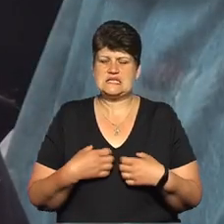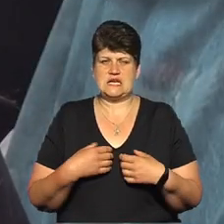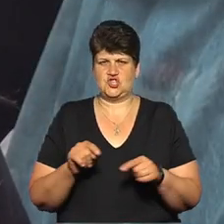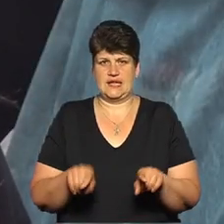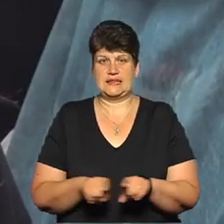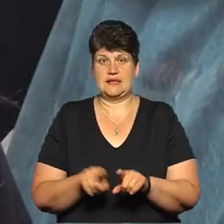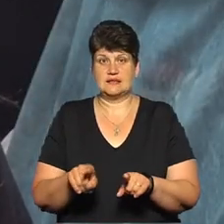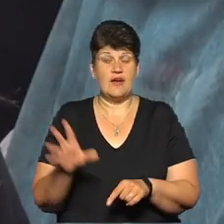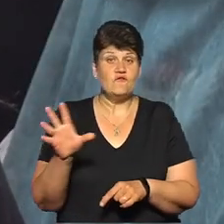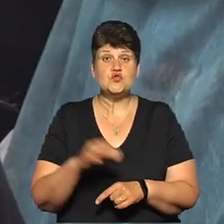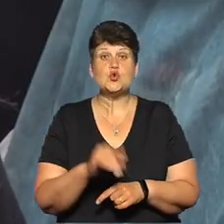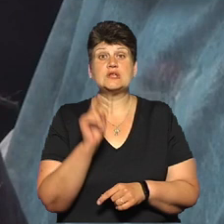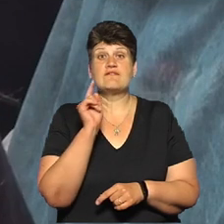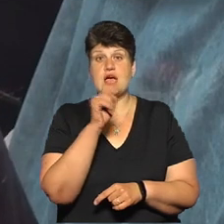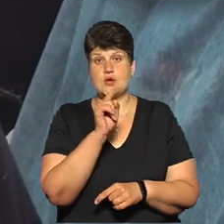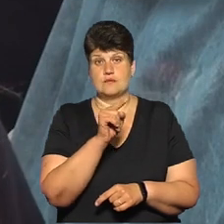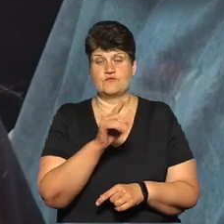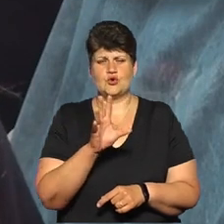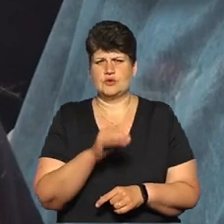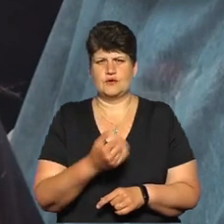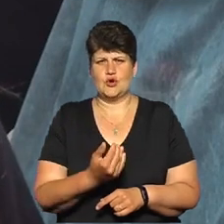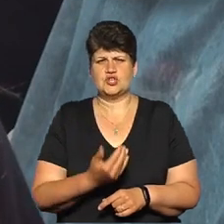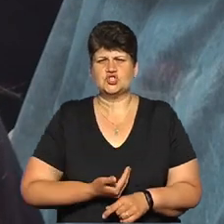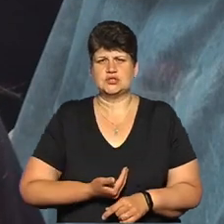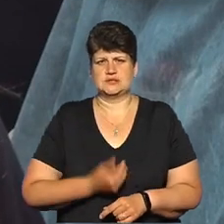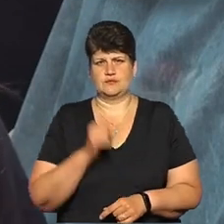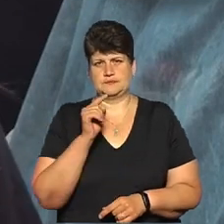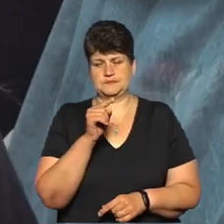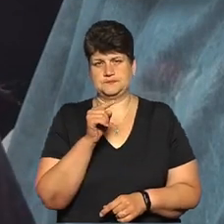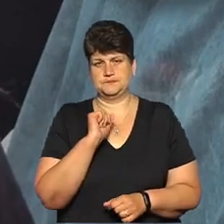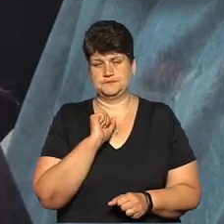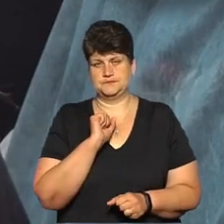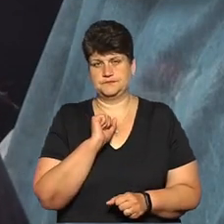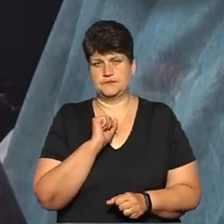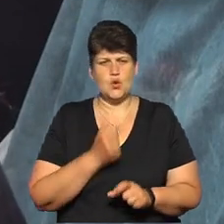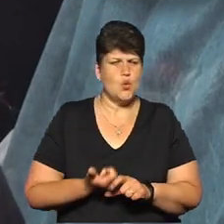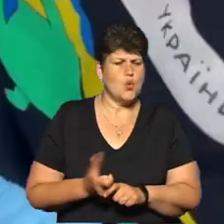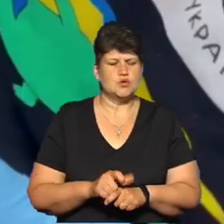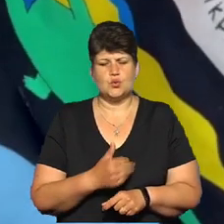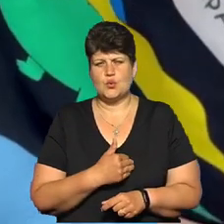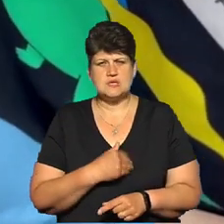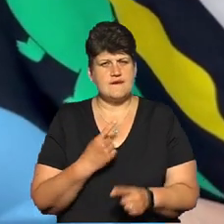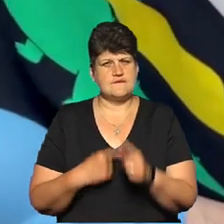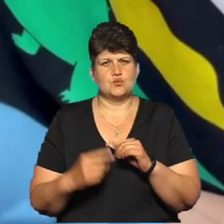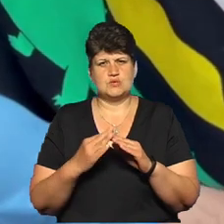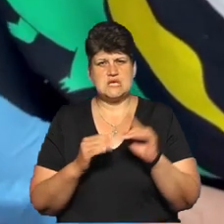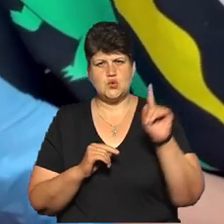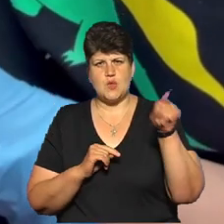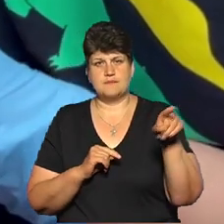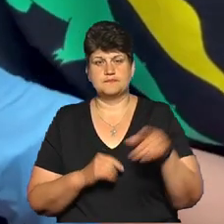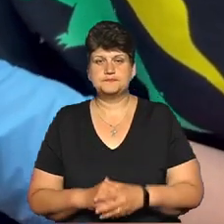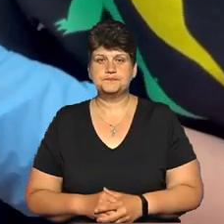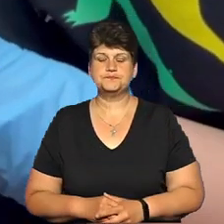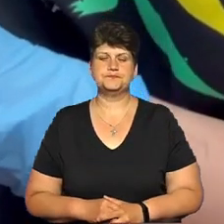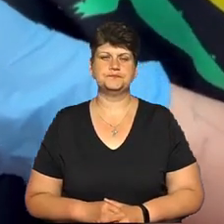твоє, твоя життя, і дуже хочеться побыстрее повернутися туди. Мирослава Західна, Андрій